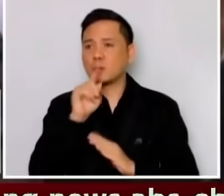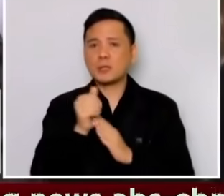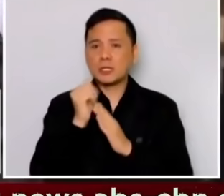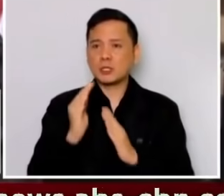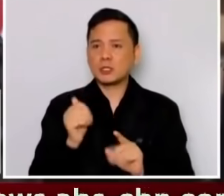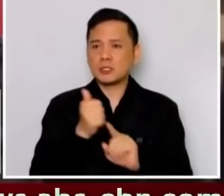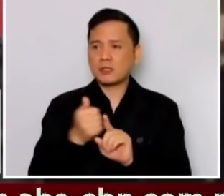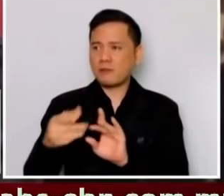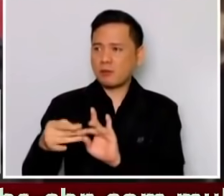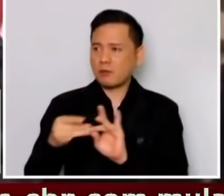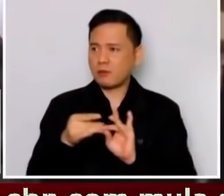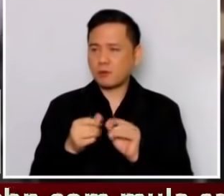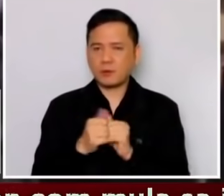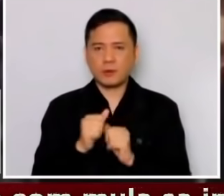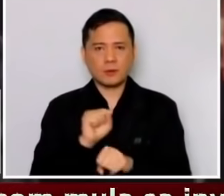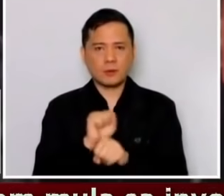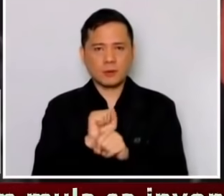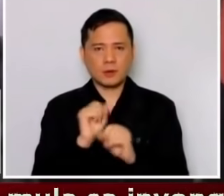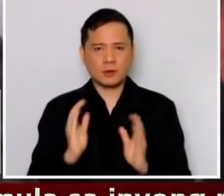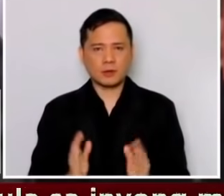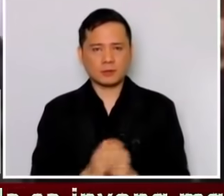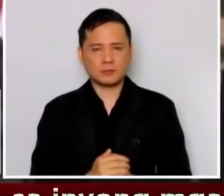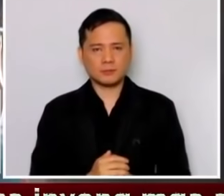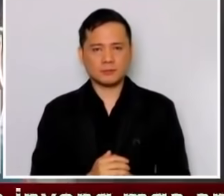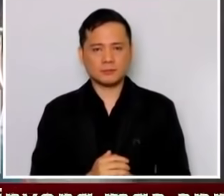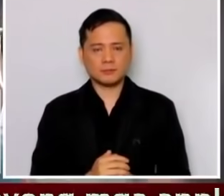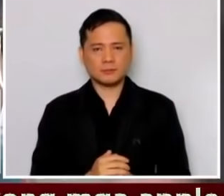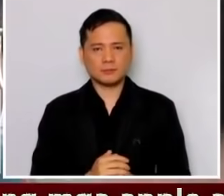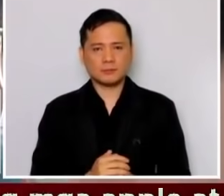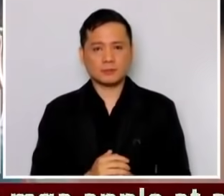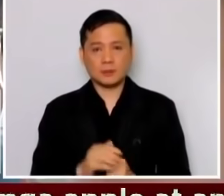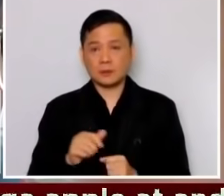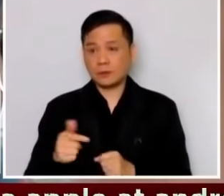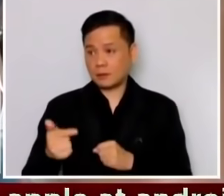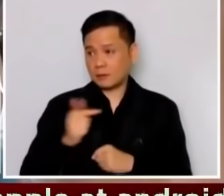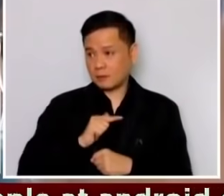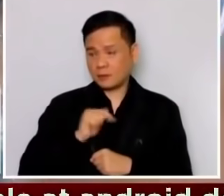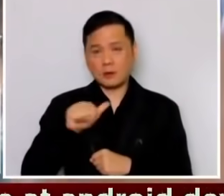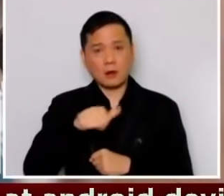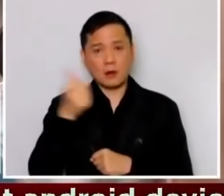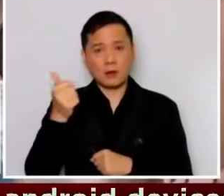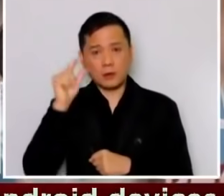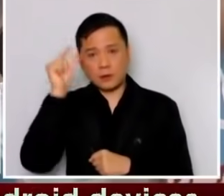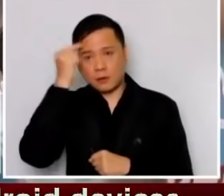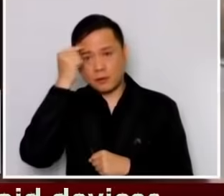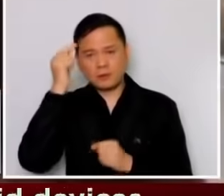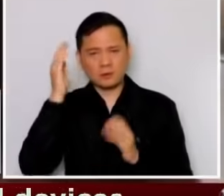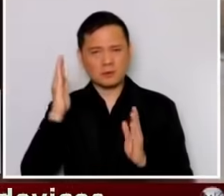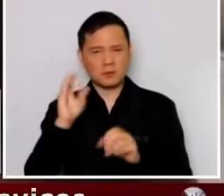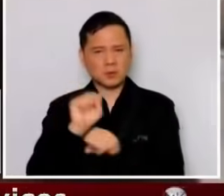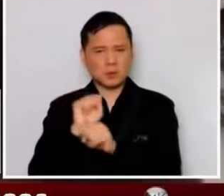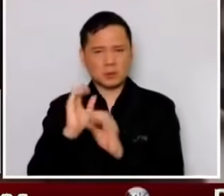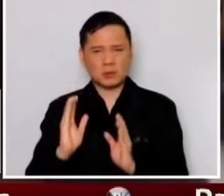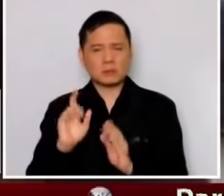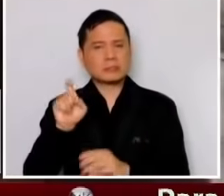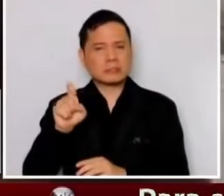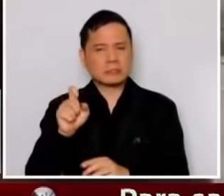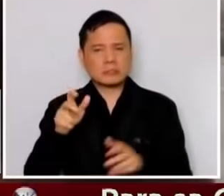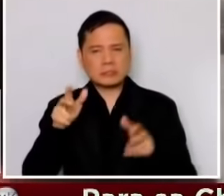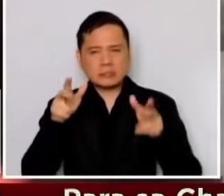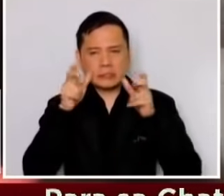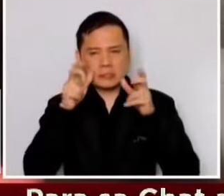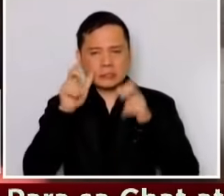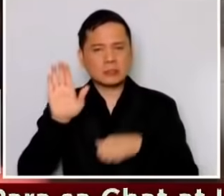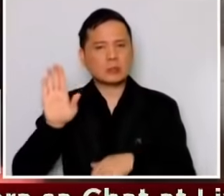bayan. Umaapila ang mga kawani ng gobyerno na pakinggan din ang kanilang mga panawagan dahil maituturing din